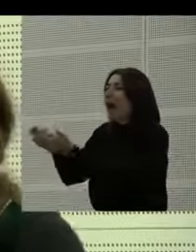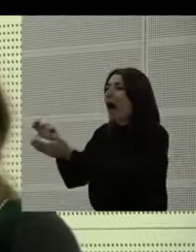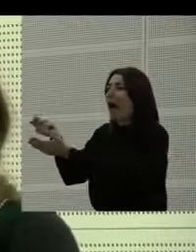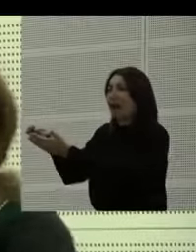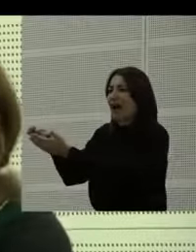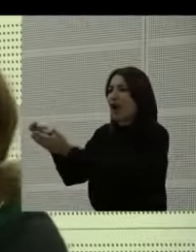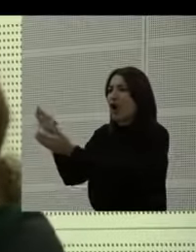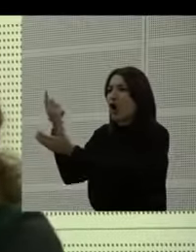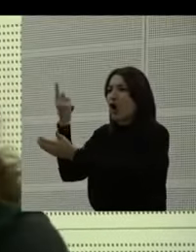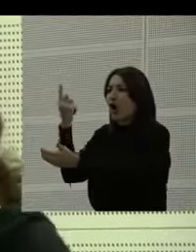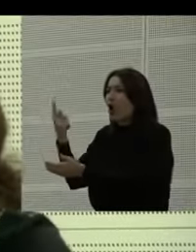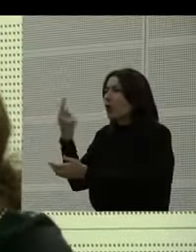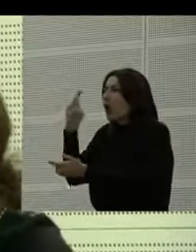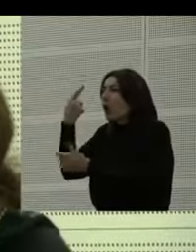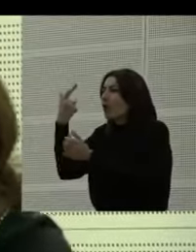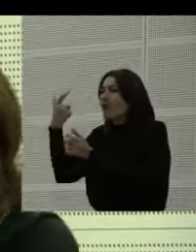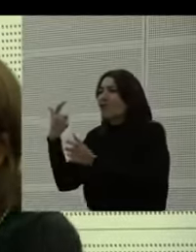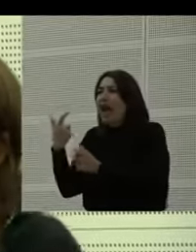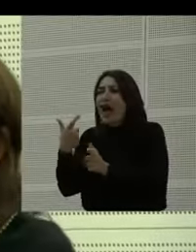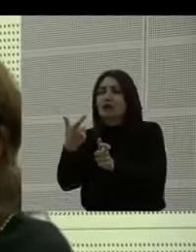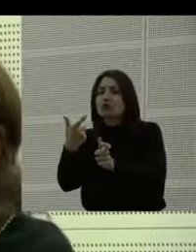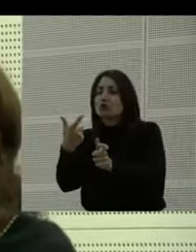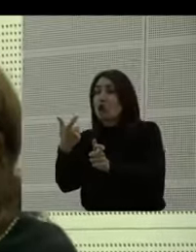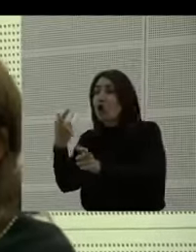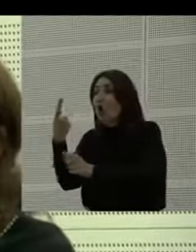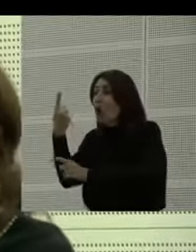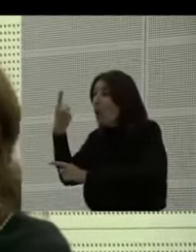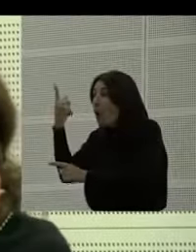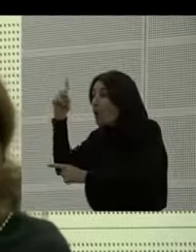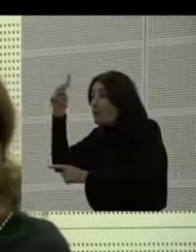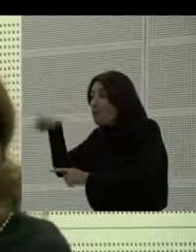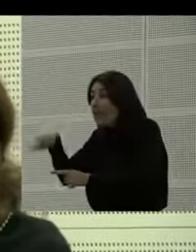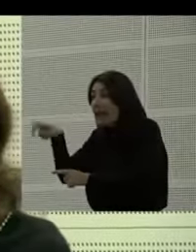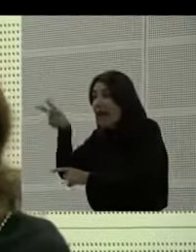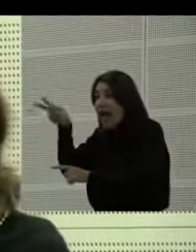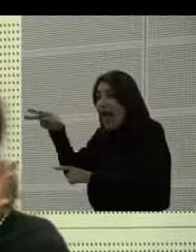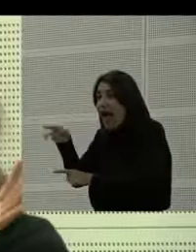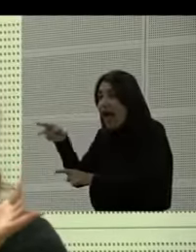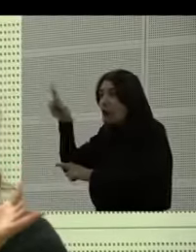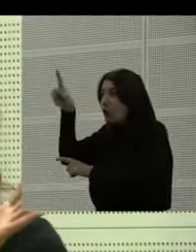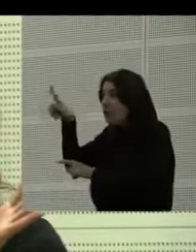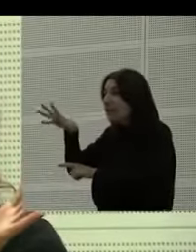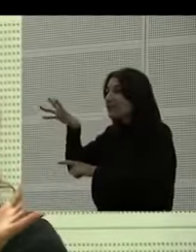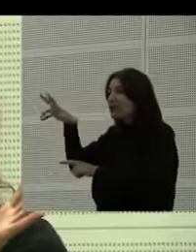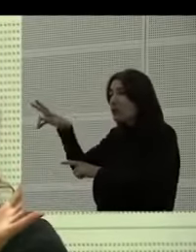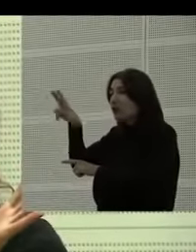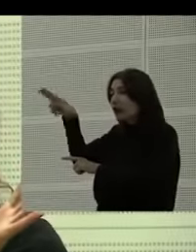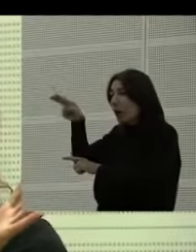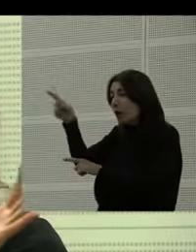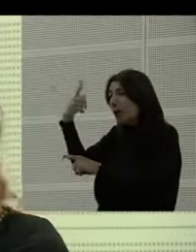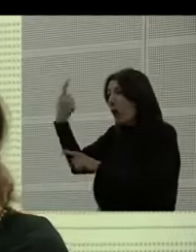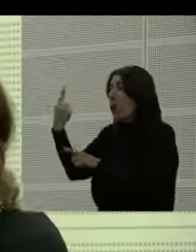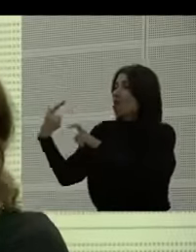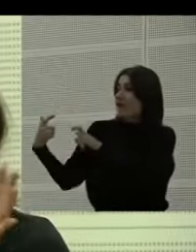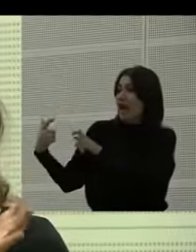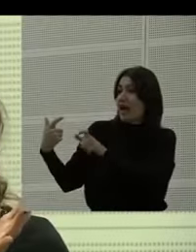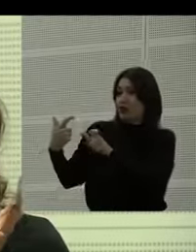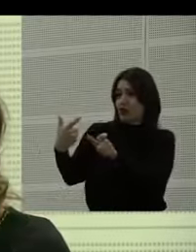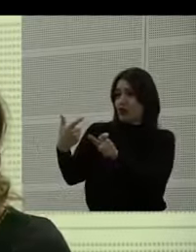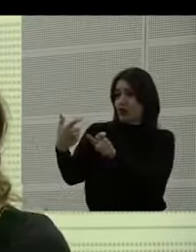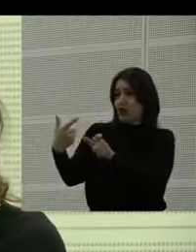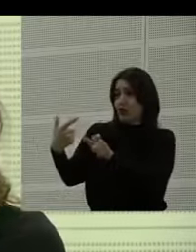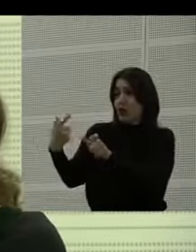un somalo 1.000 euro, 1.500 euro per un viaggio è una roba